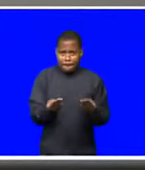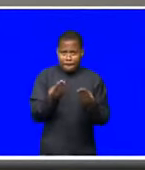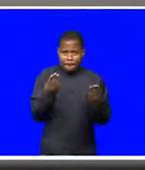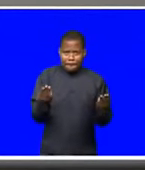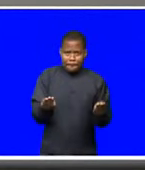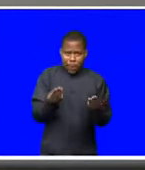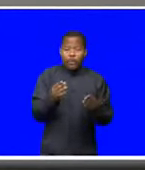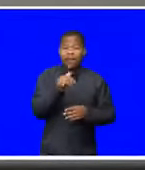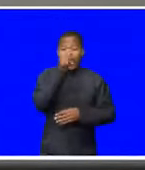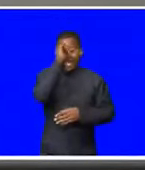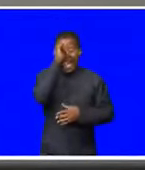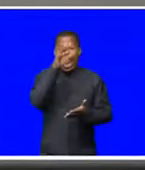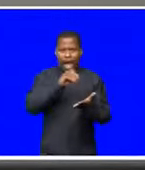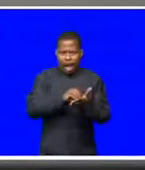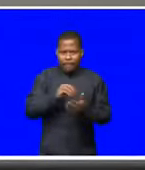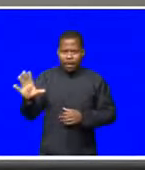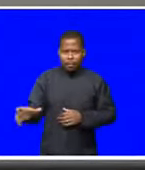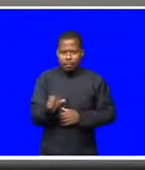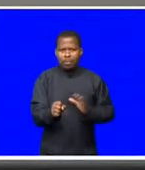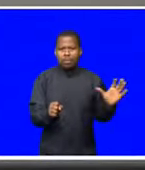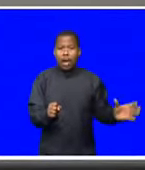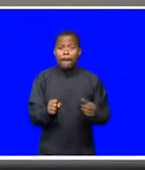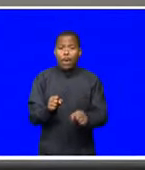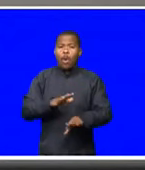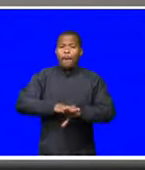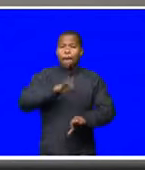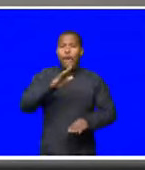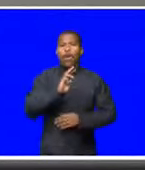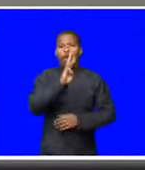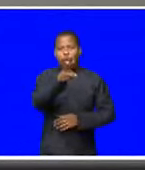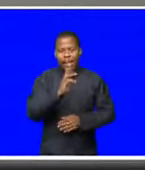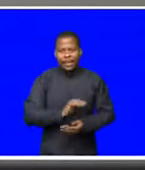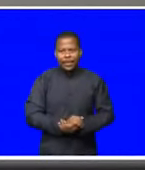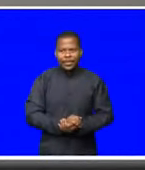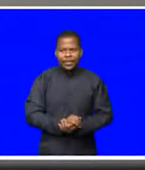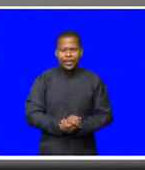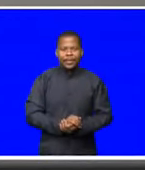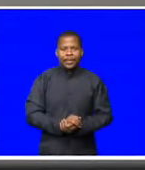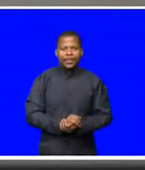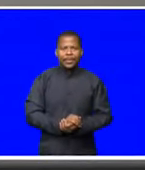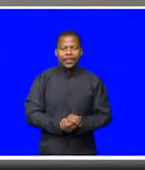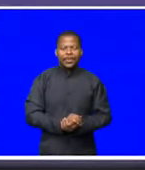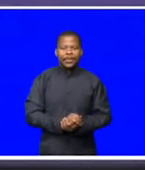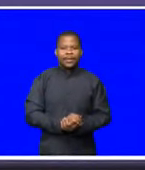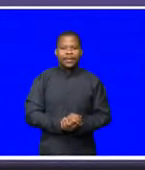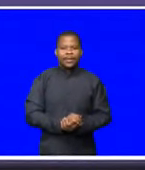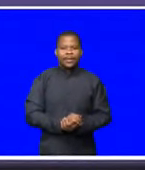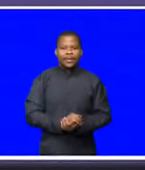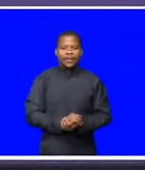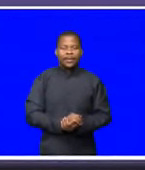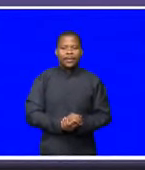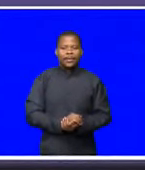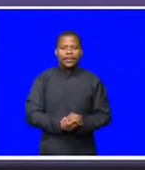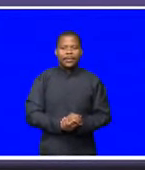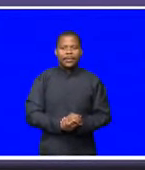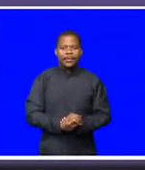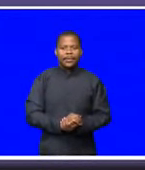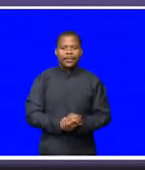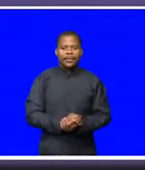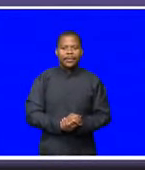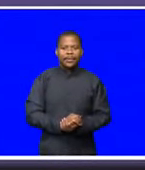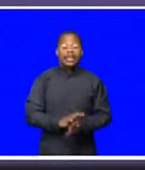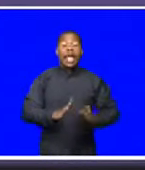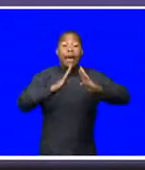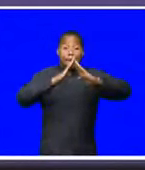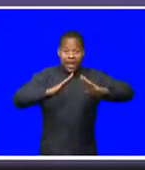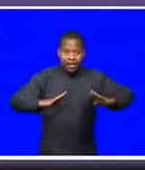inhlangothi bafune bachashe noma ke lwati labo kuleti inhlangothi lutawube lidzingeka kakhulu lapha eveni